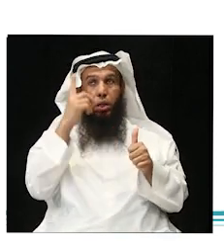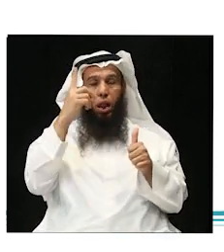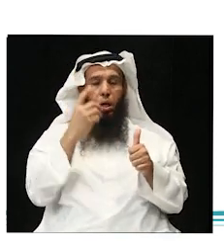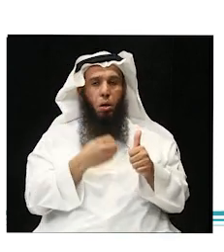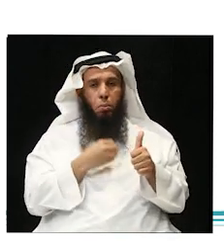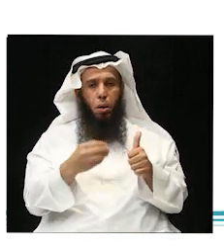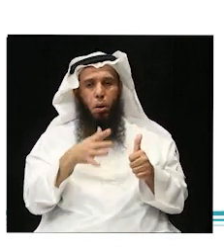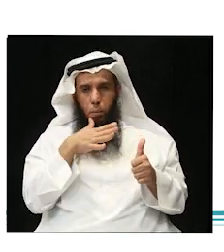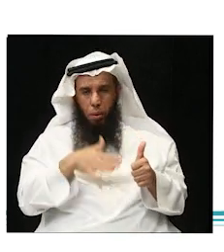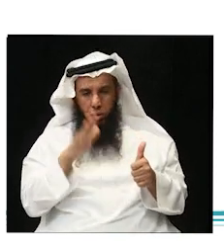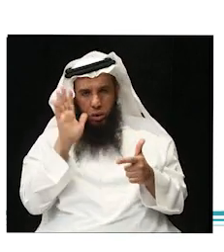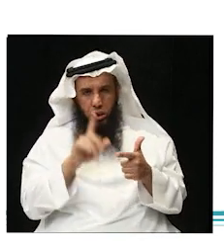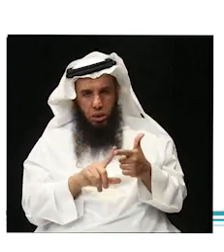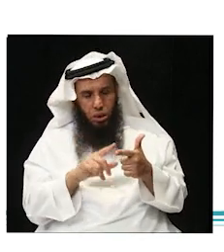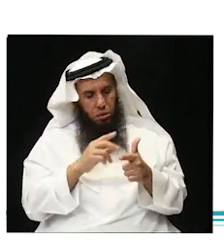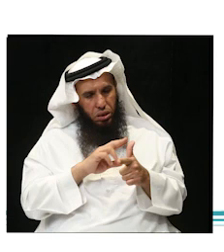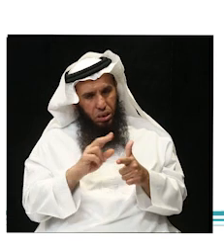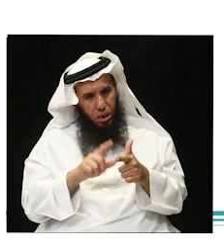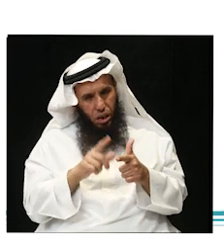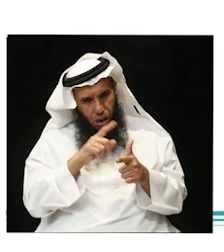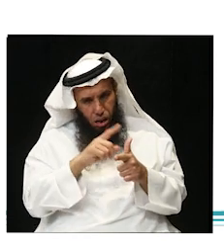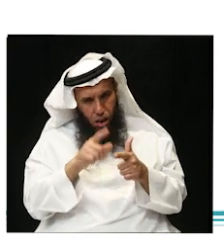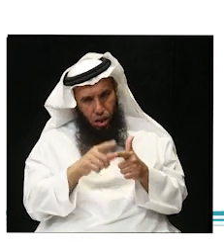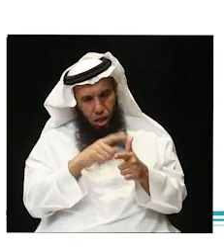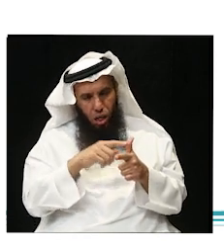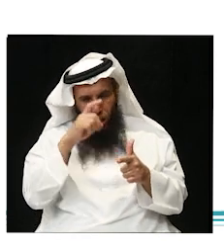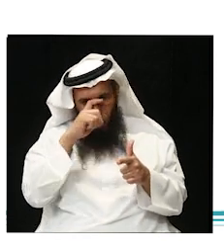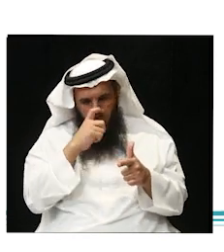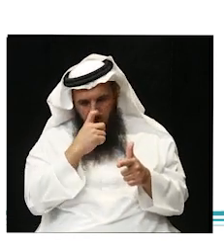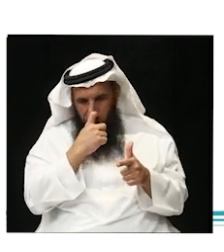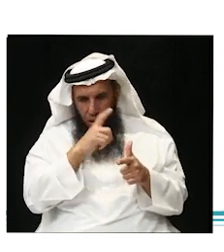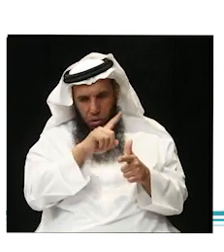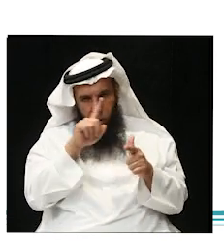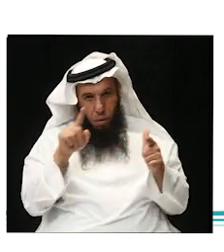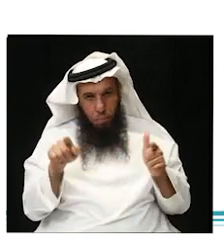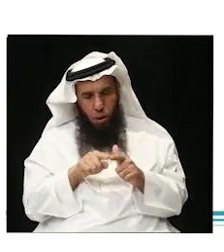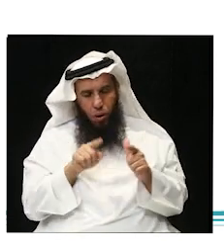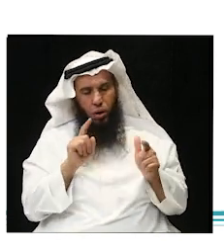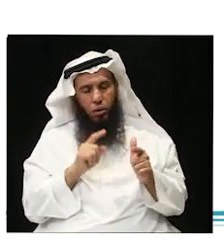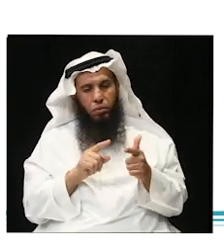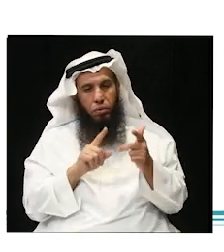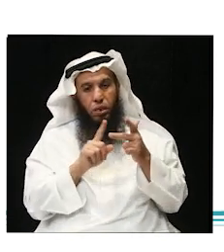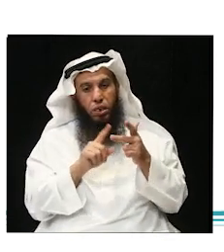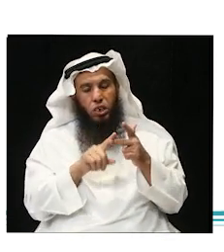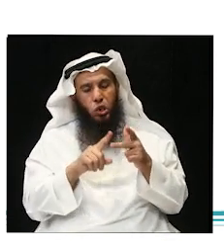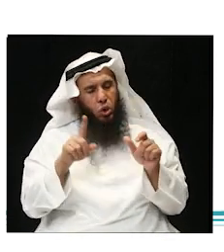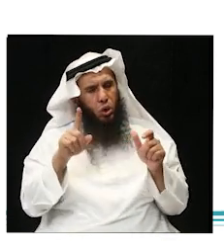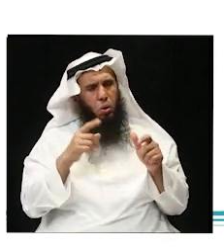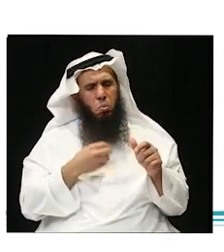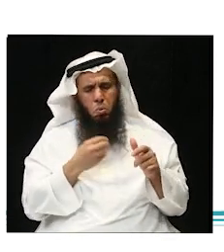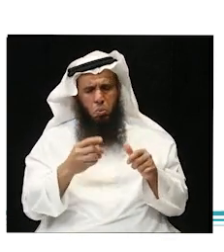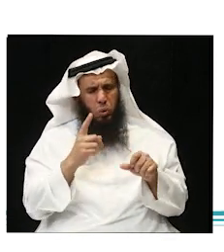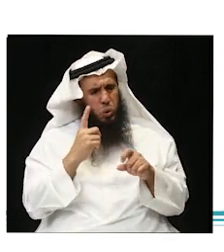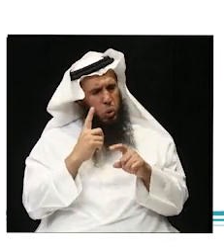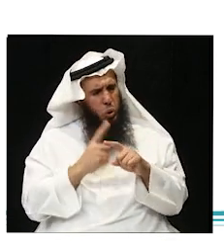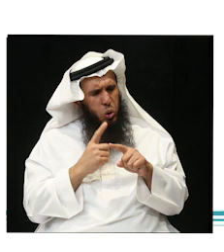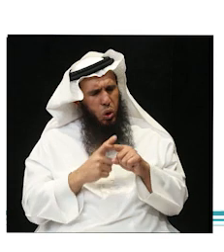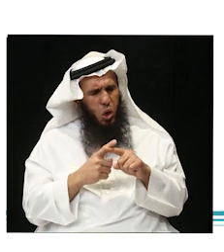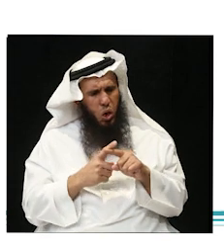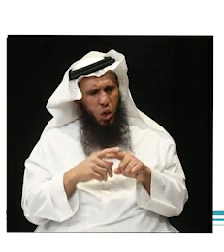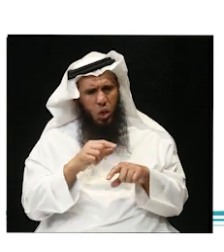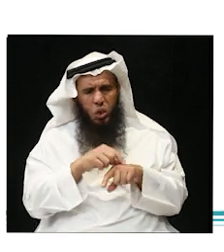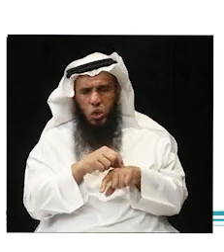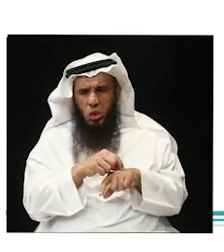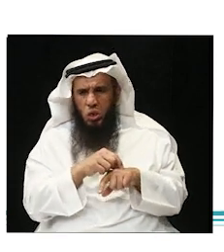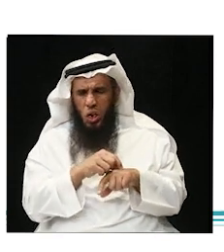كمحبة الله سبحانه وتعالى، يخضع ويذل ويعظمهم كأنه يعظم الله سبحانه وتعالى، وهذا شرك أكبر. المحبة